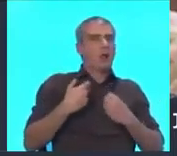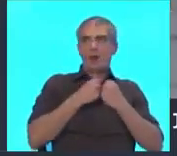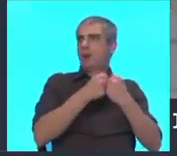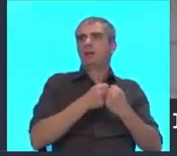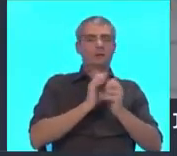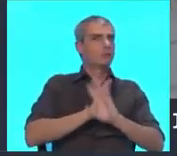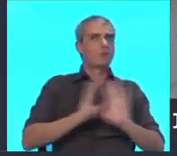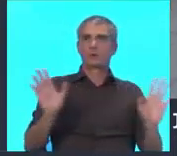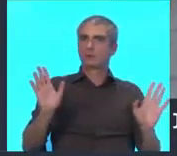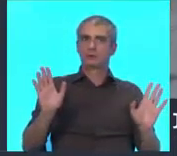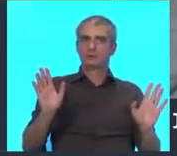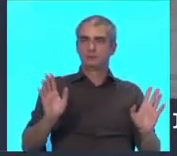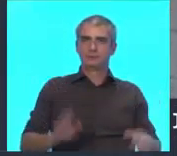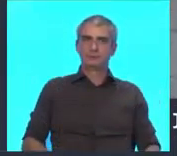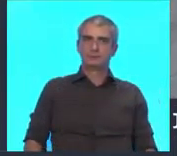זה.